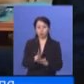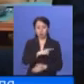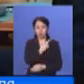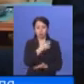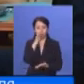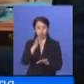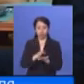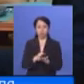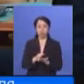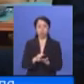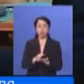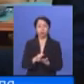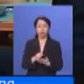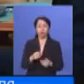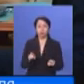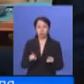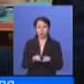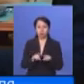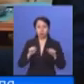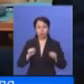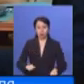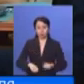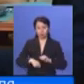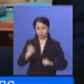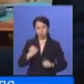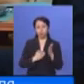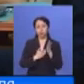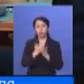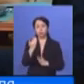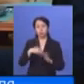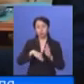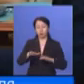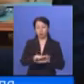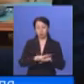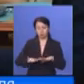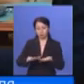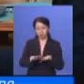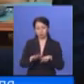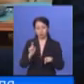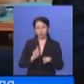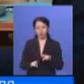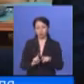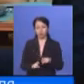направленных на усиление ответственности за подобные правонарушения и повышение эффективности общественного контроля.